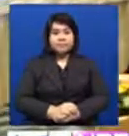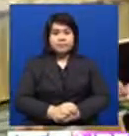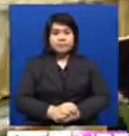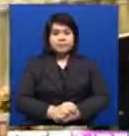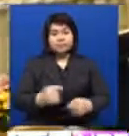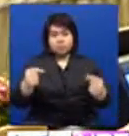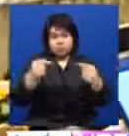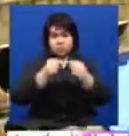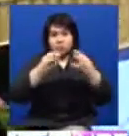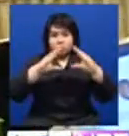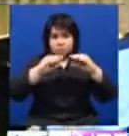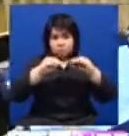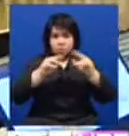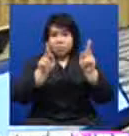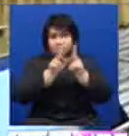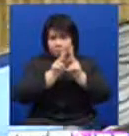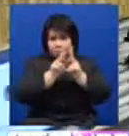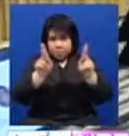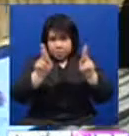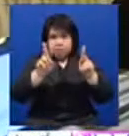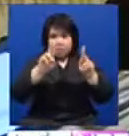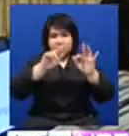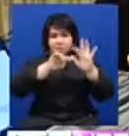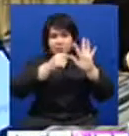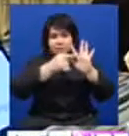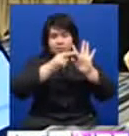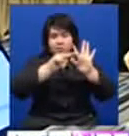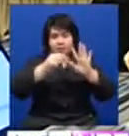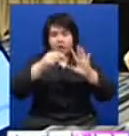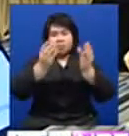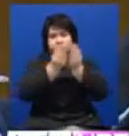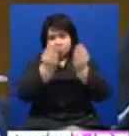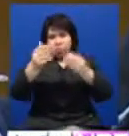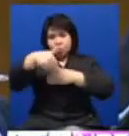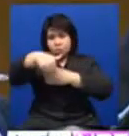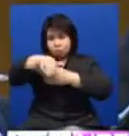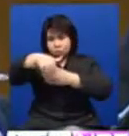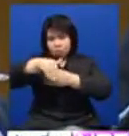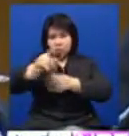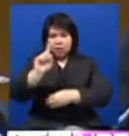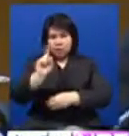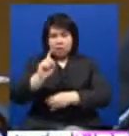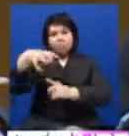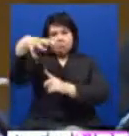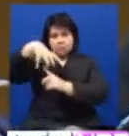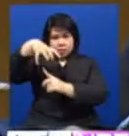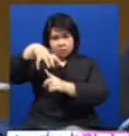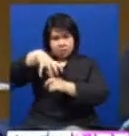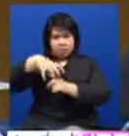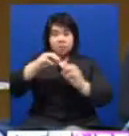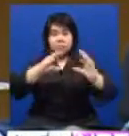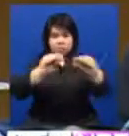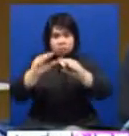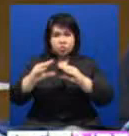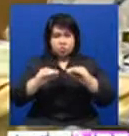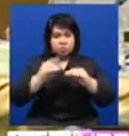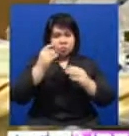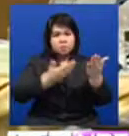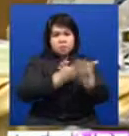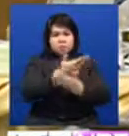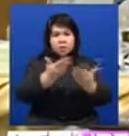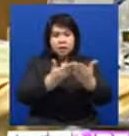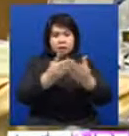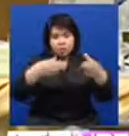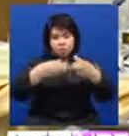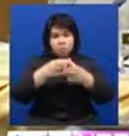การประชุมคณะกรรมการยกร่างรัฐธรรมนูญนอกสถานที่ที่เมืองพัทยาจังหวัดชลบุรีที่ประชุมนะครับได้พิจารณาในหมวดของคณะรัฐมน